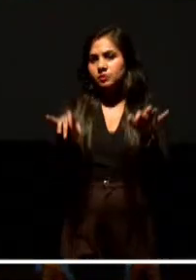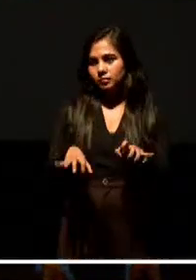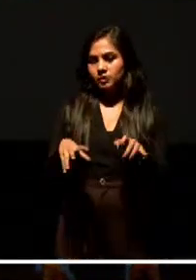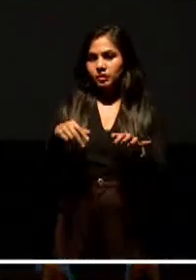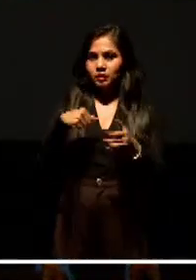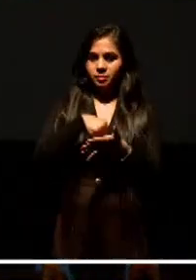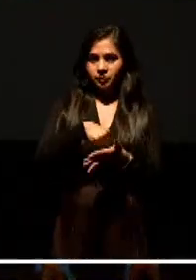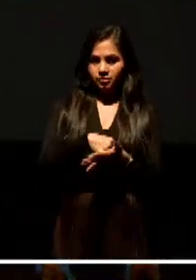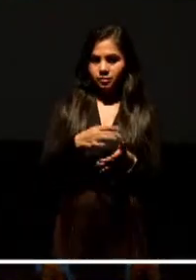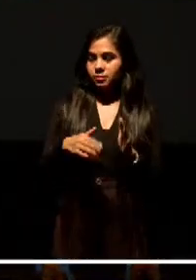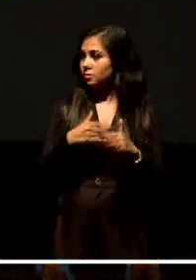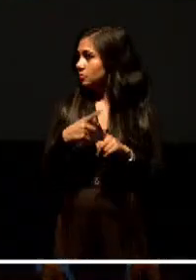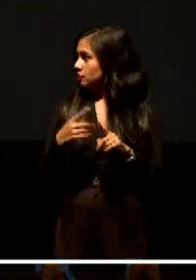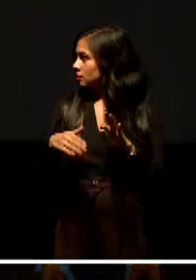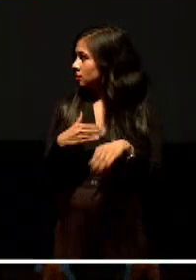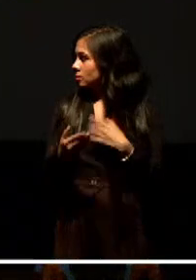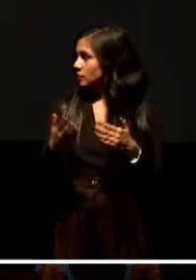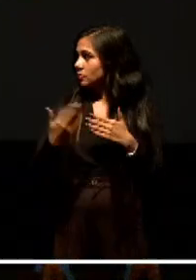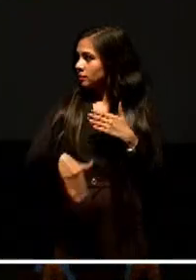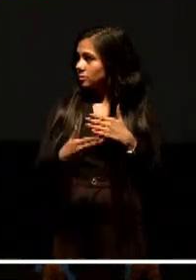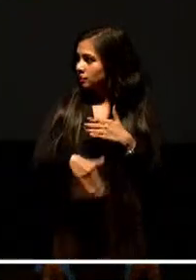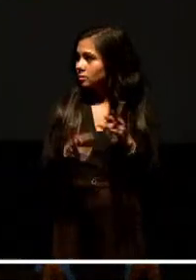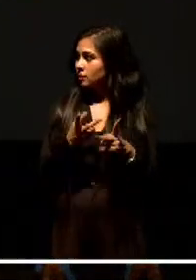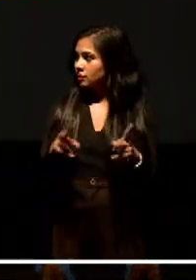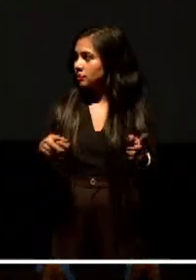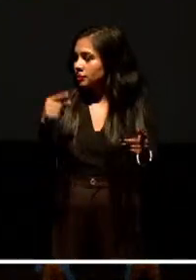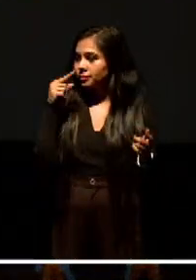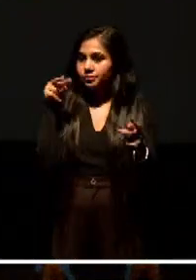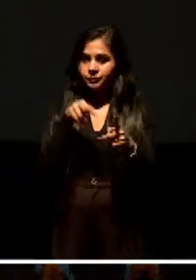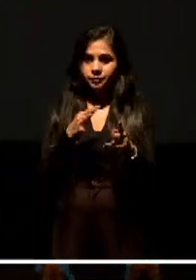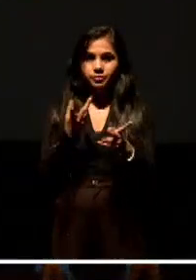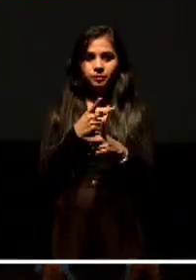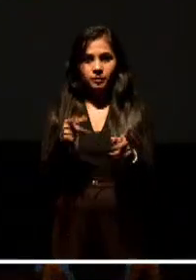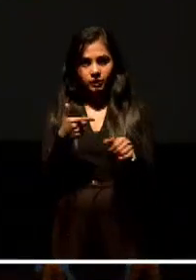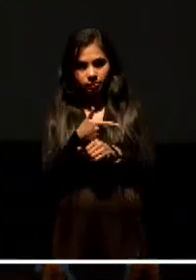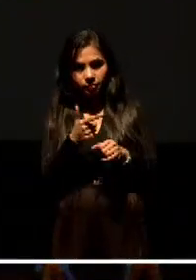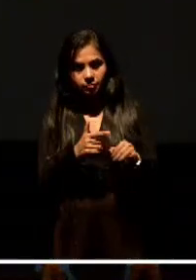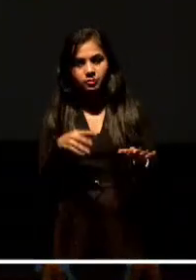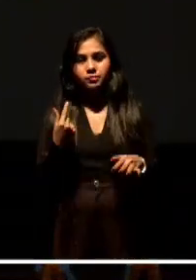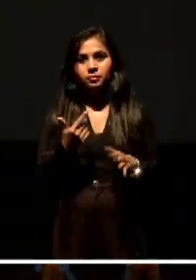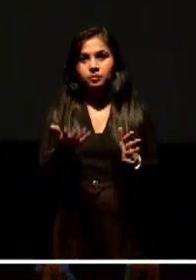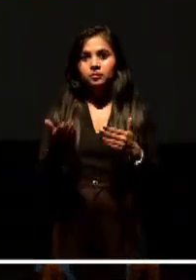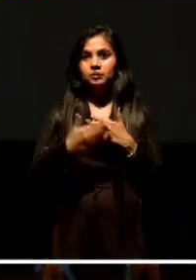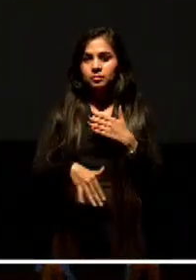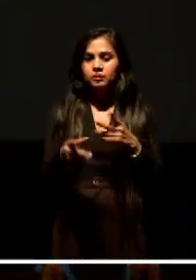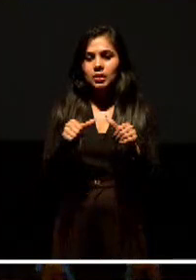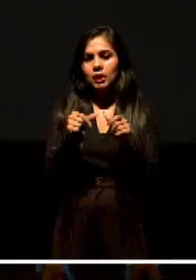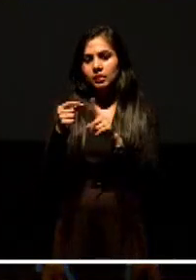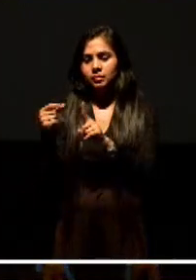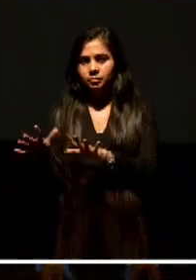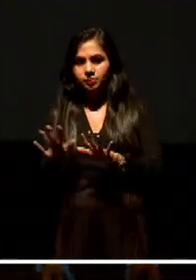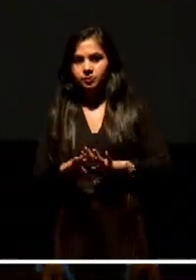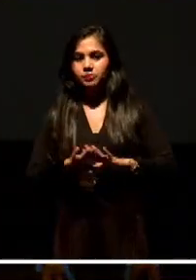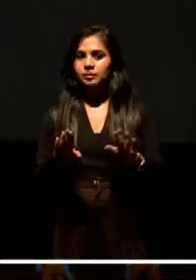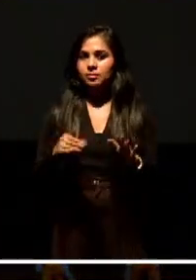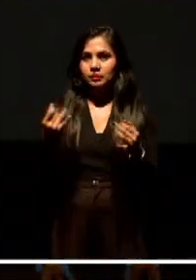और ये केवल रेगुलर हार्डवेयर ही यूज कर रहे हैं। इसमें खाली कैमरा भी रेगुलर है, मोबाइल भी रेगुलर है, खाली जो ऐप है वो